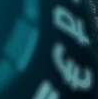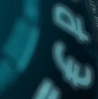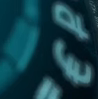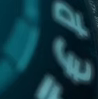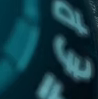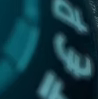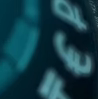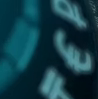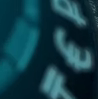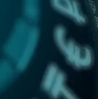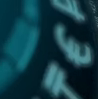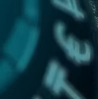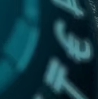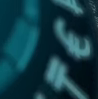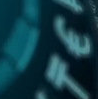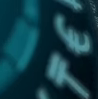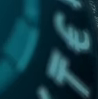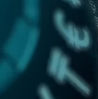Российский рубль – 6 тенге 9 тиин.